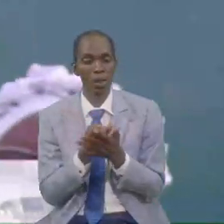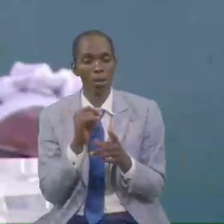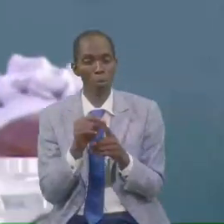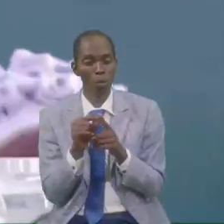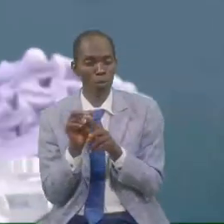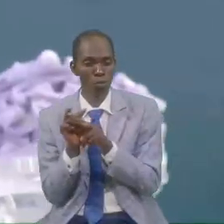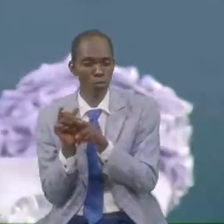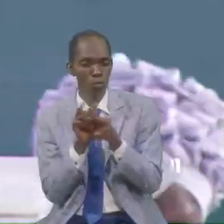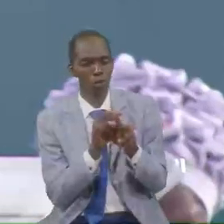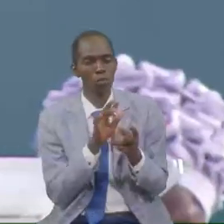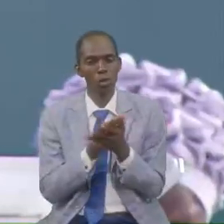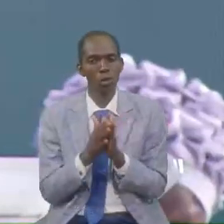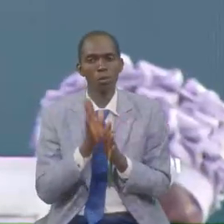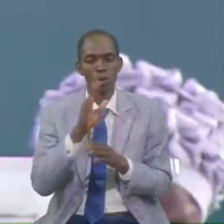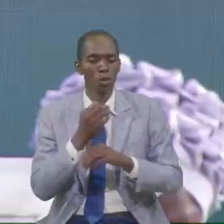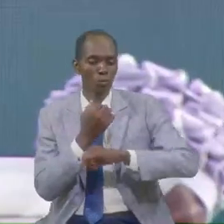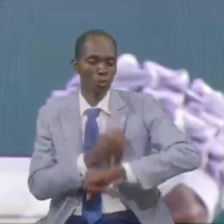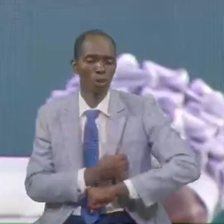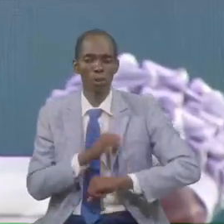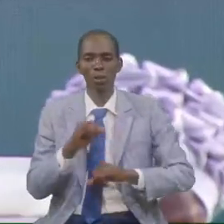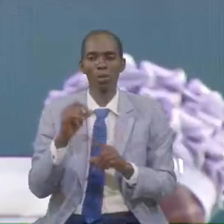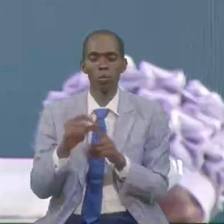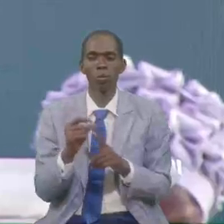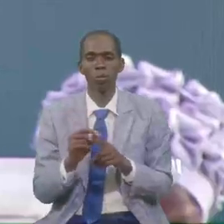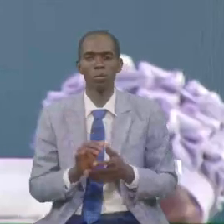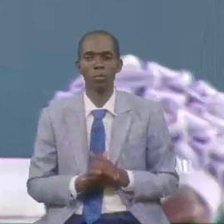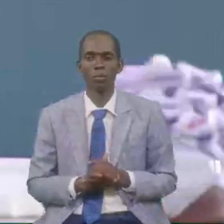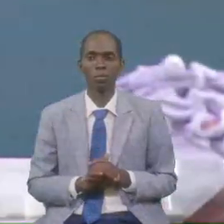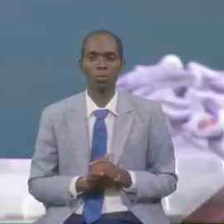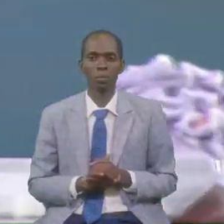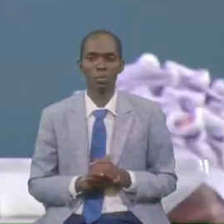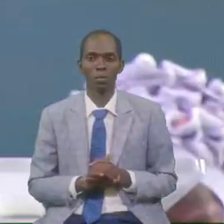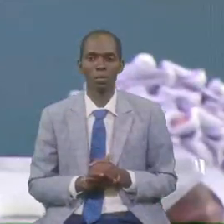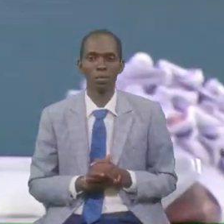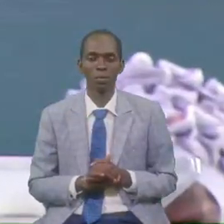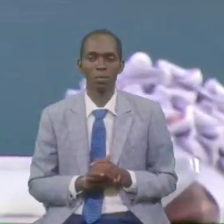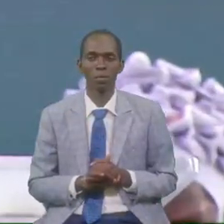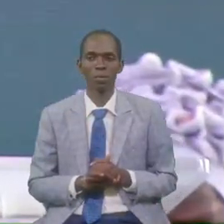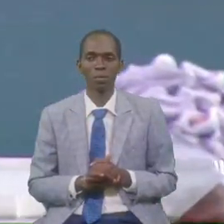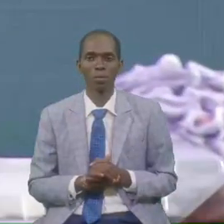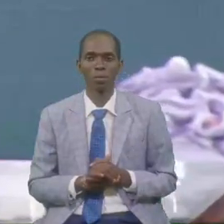Et la vigilance devient ton mot d'ordre. Et tu parcours la vie en veillant.